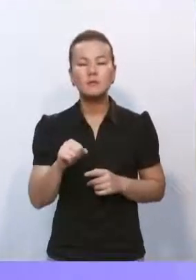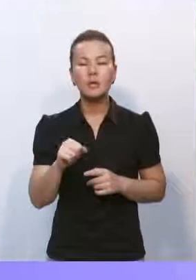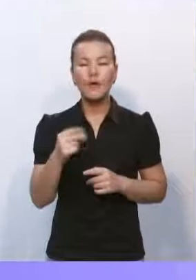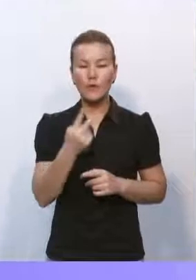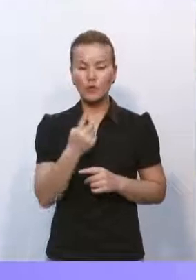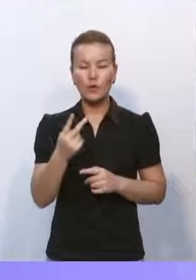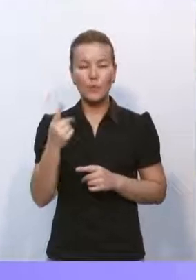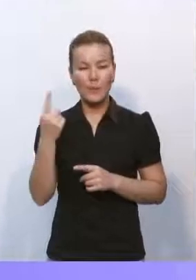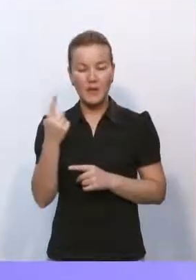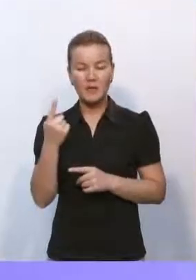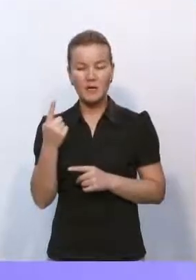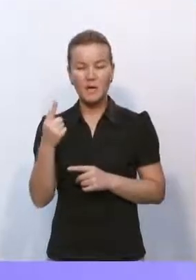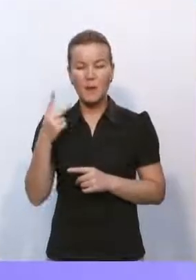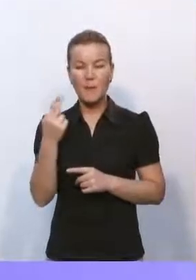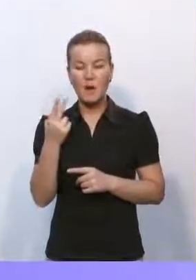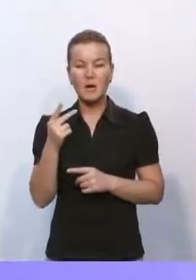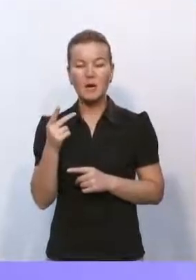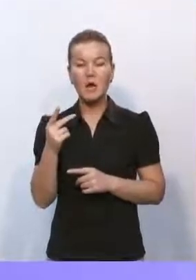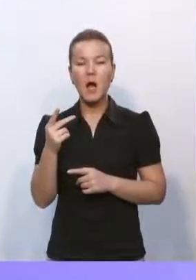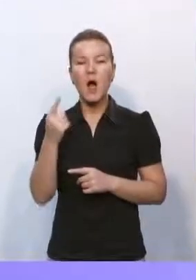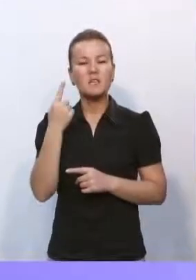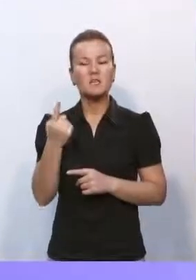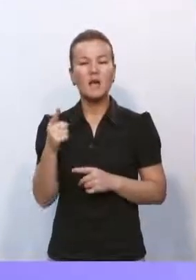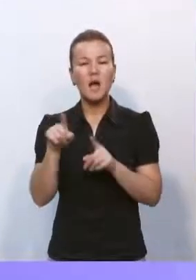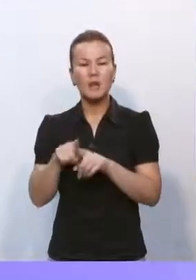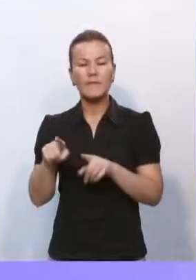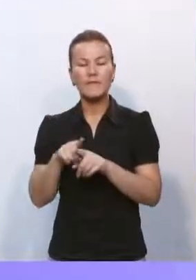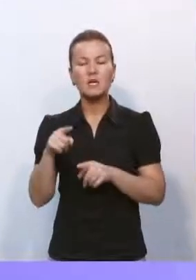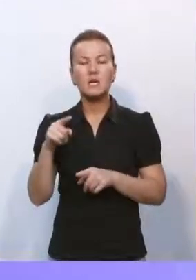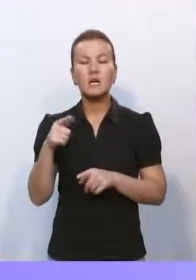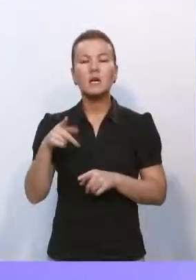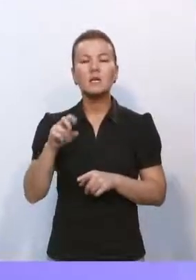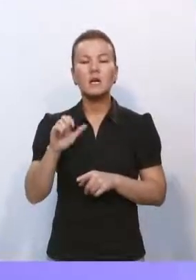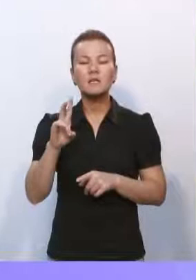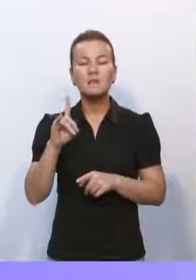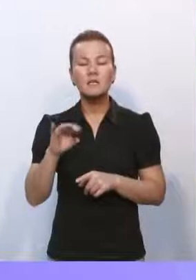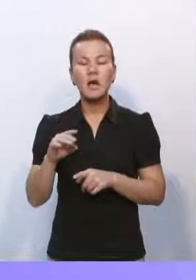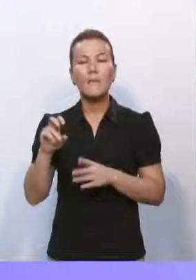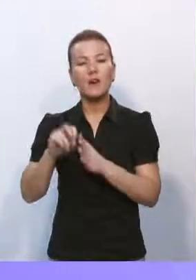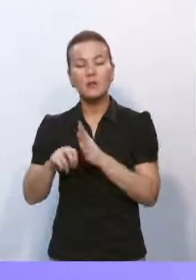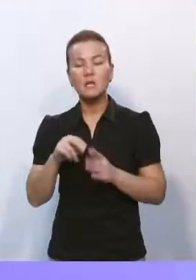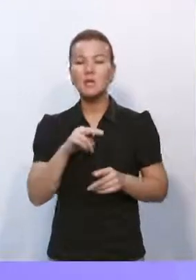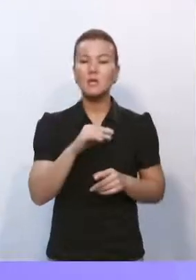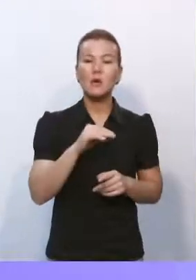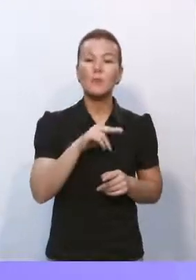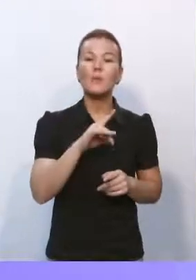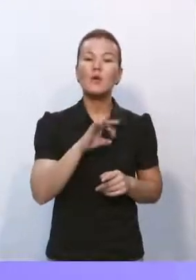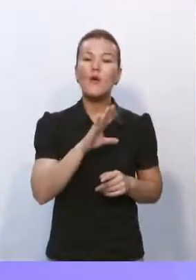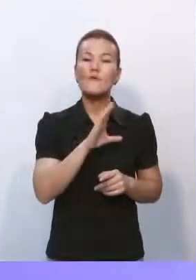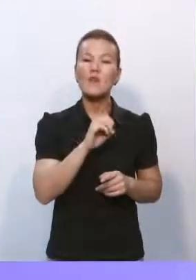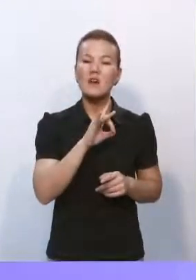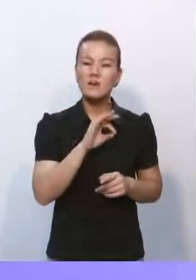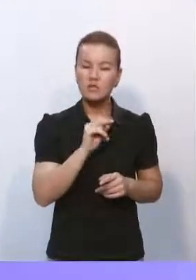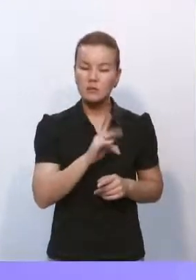двух первых парах одинаковые гласные в проверяемых и проверочных словах, а